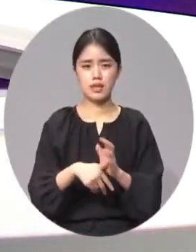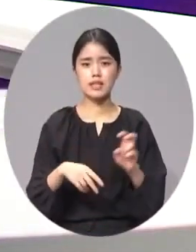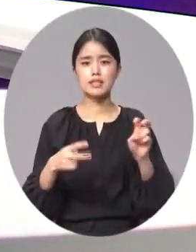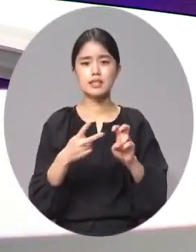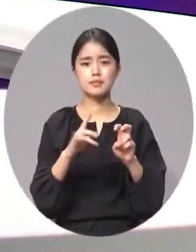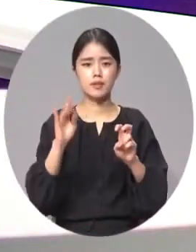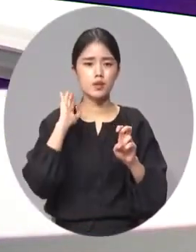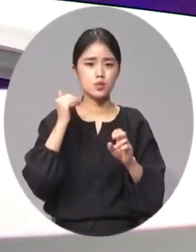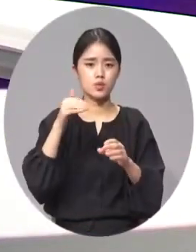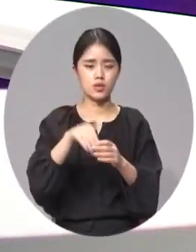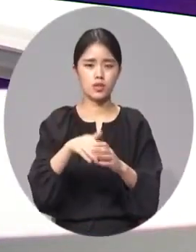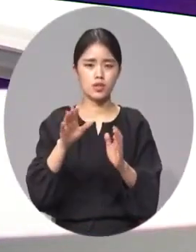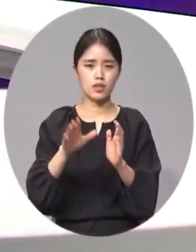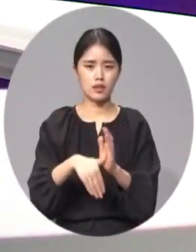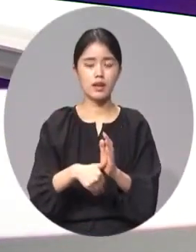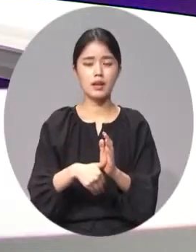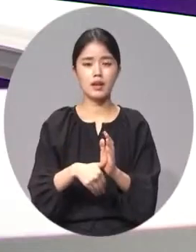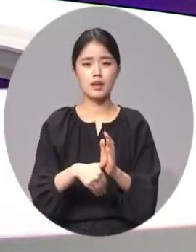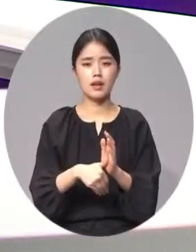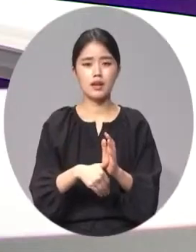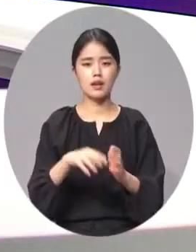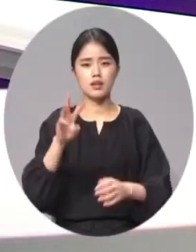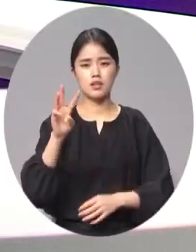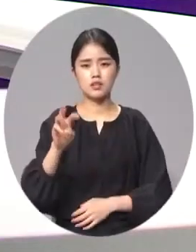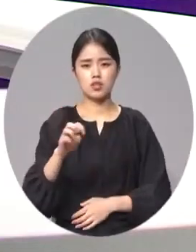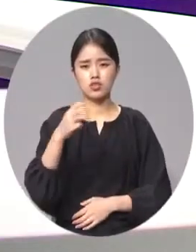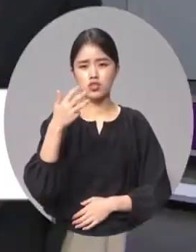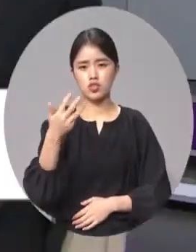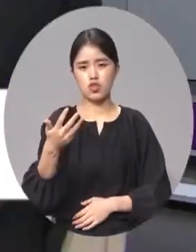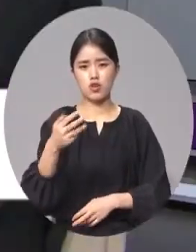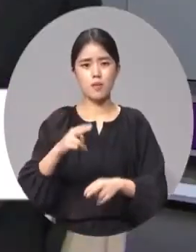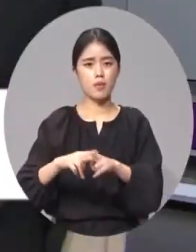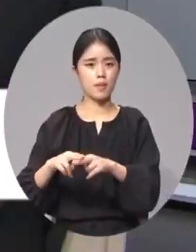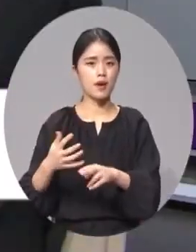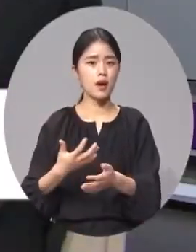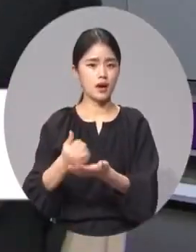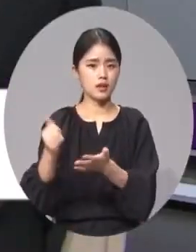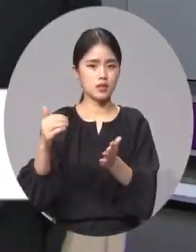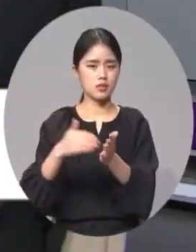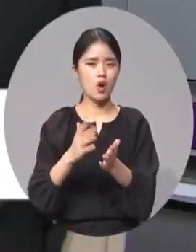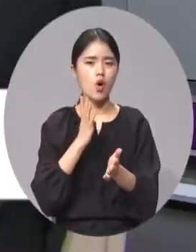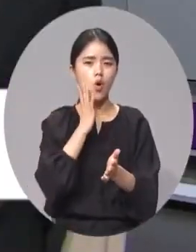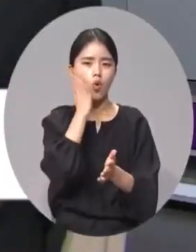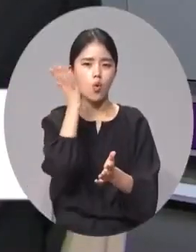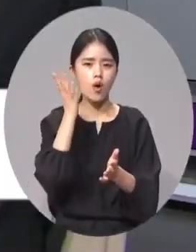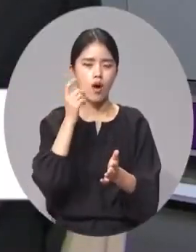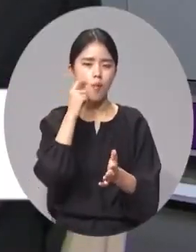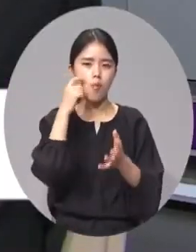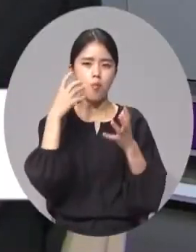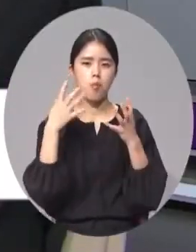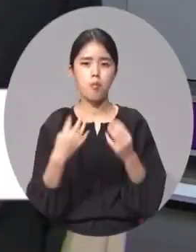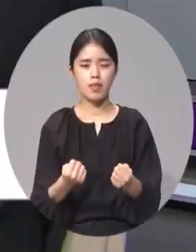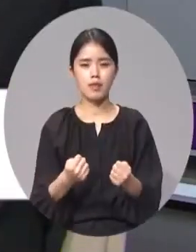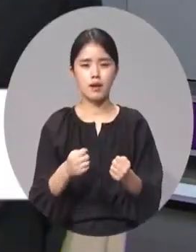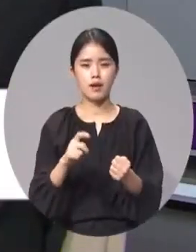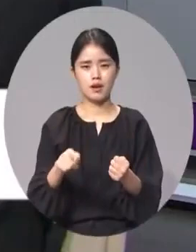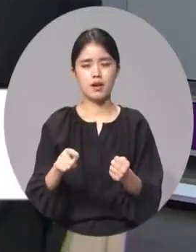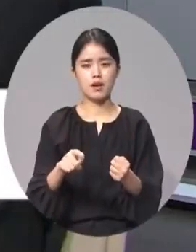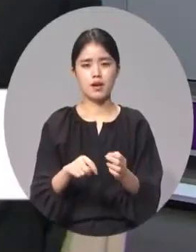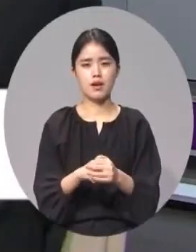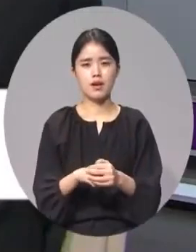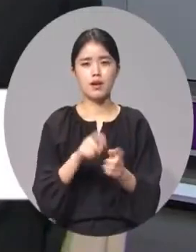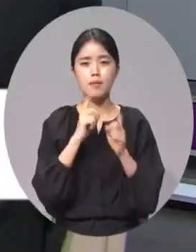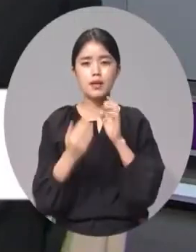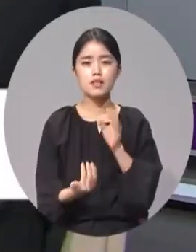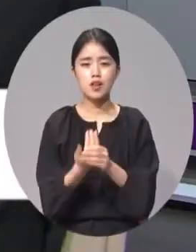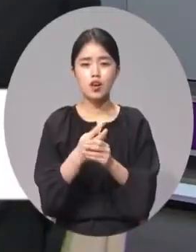충 손에서 어 38 석을 확보를 하셨어요 녹색 돌풍이 다 아 이런 단어까지 만들어 내셔 떤